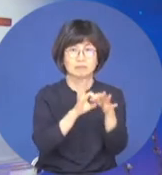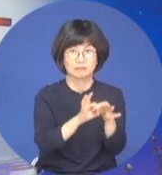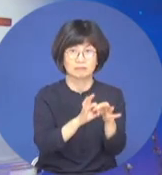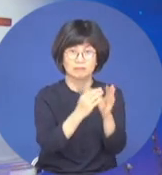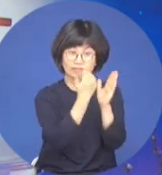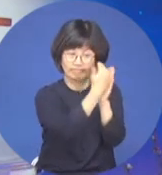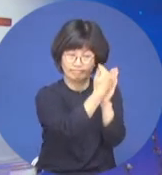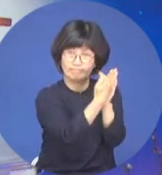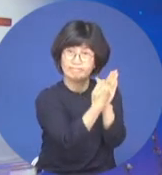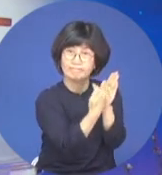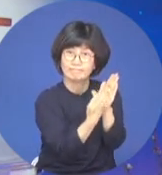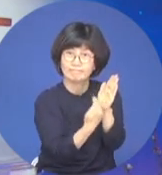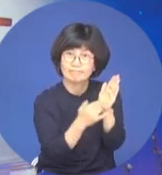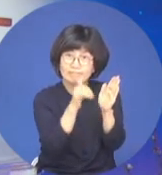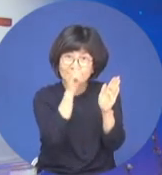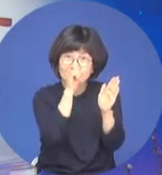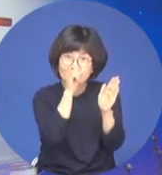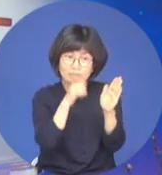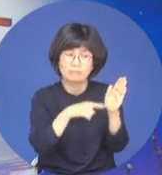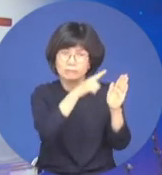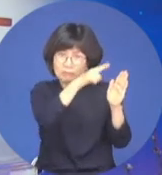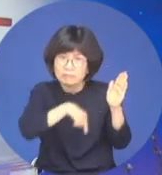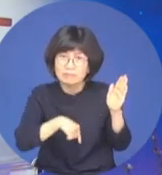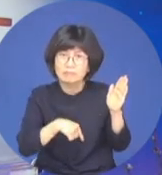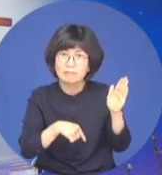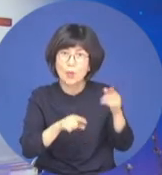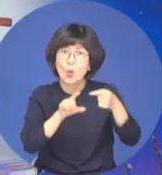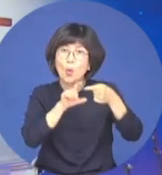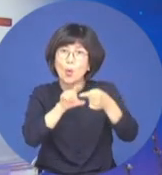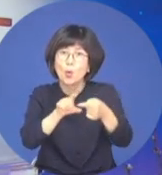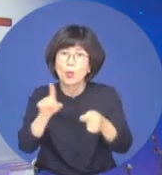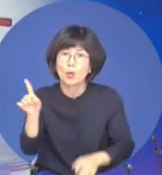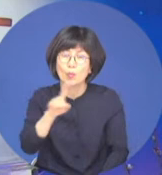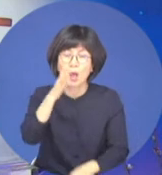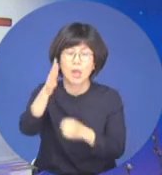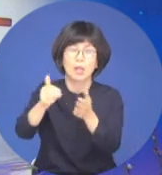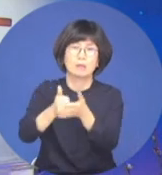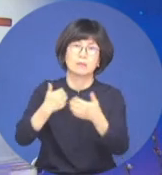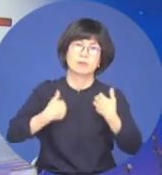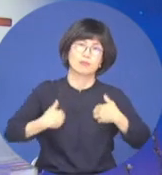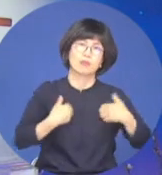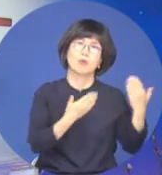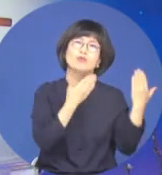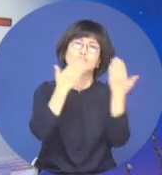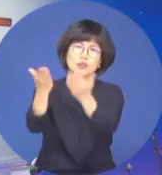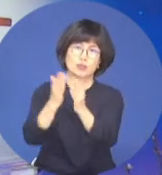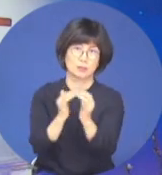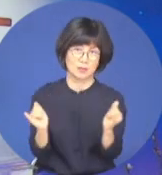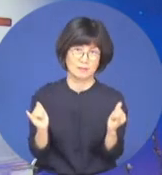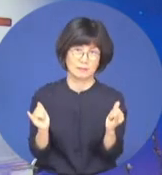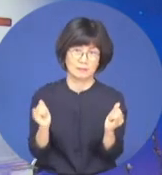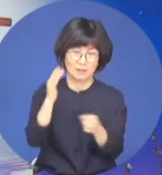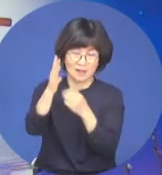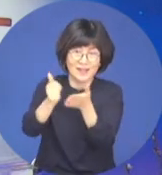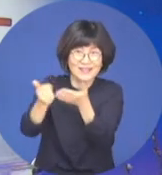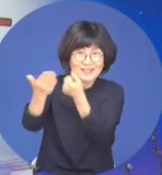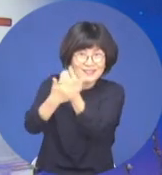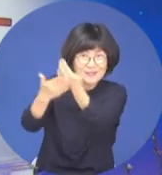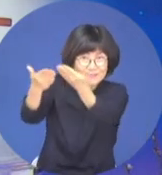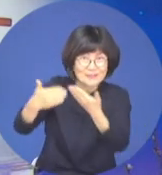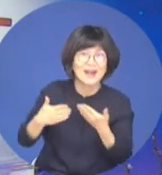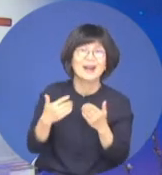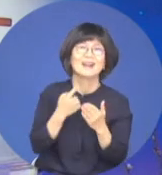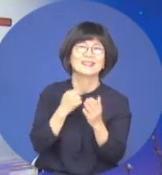쭉 설명하면서 이 사람들은 공통적으로 하나님을 기쁘시게 해드린 사람이다. 하나님의 은혜 받고 산 사람이다. 왜